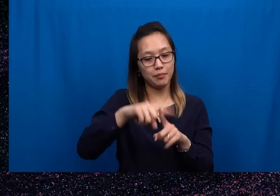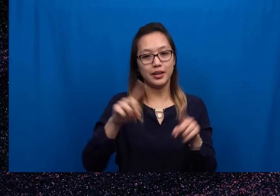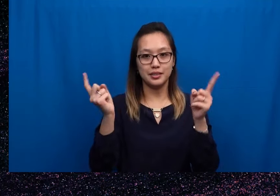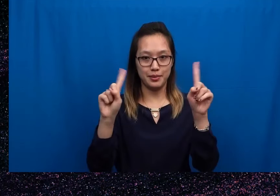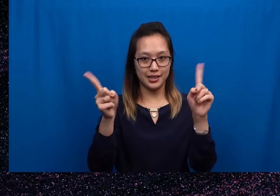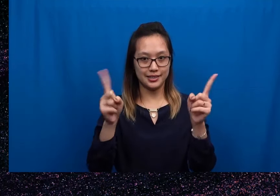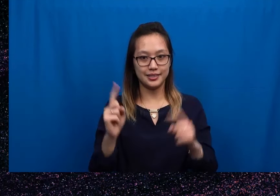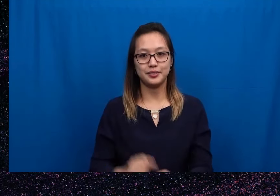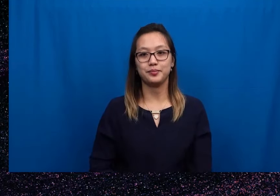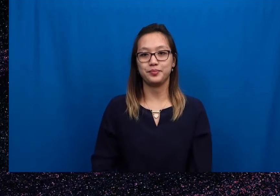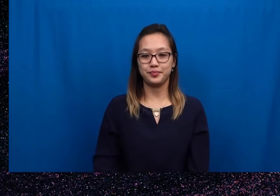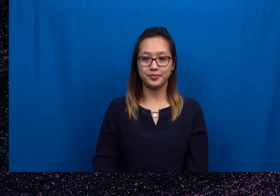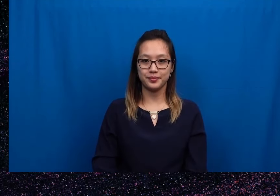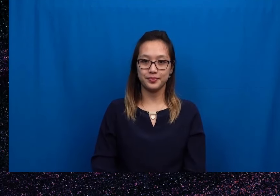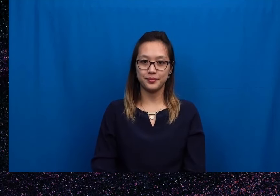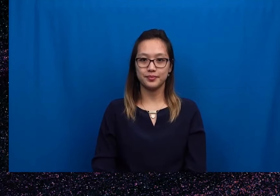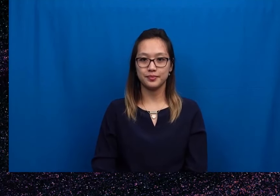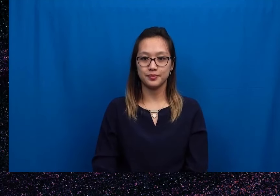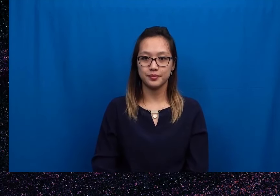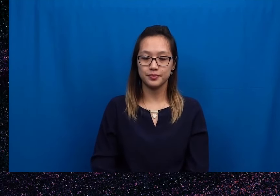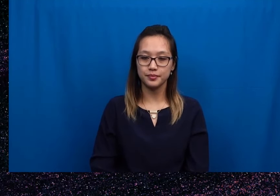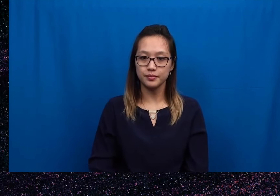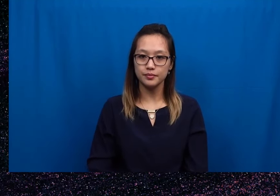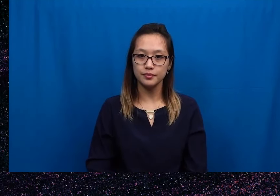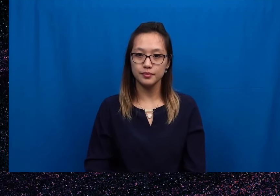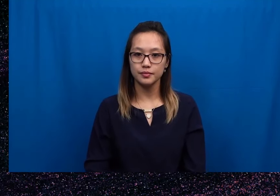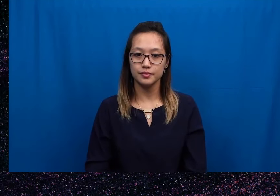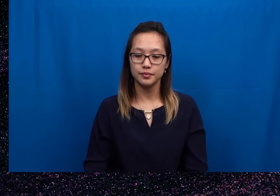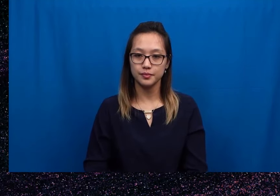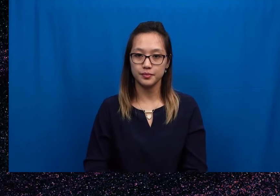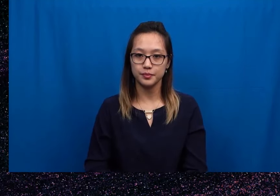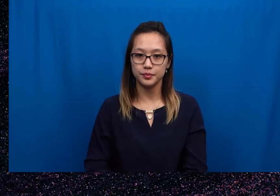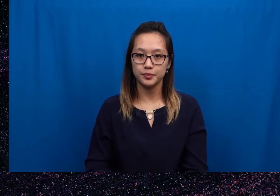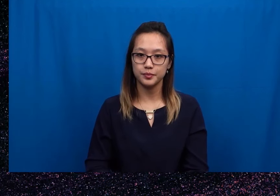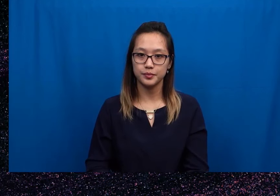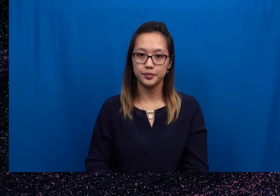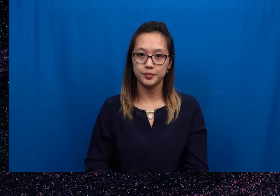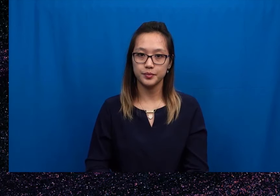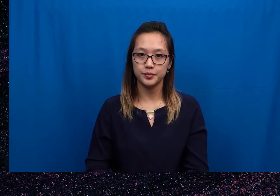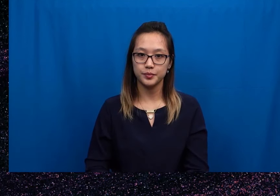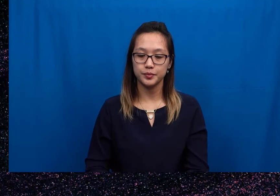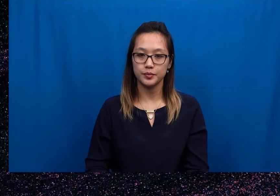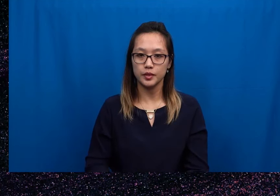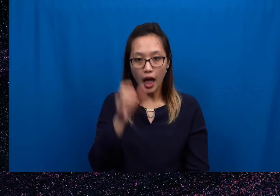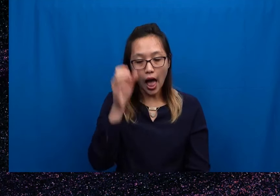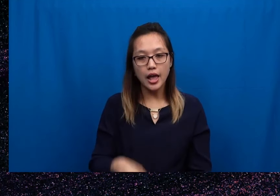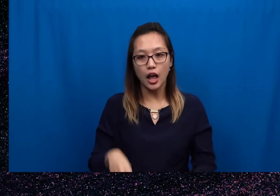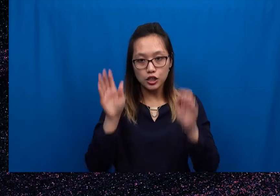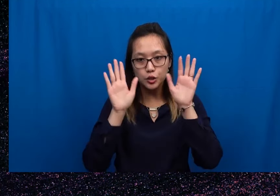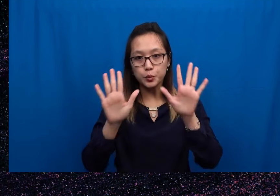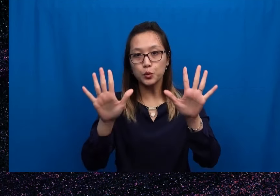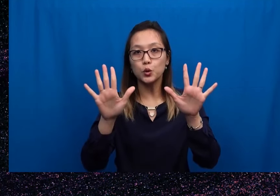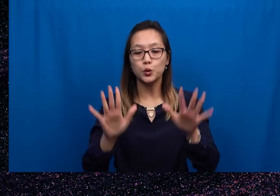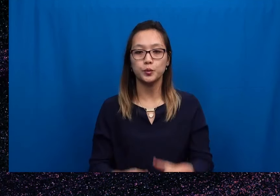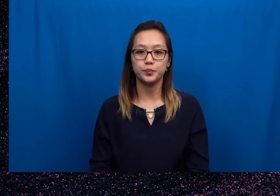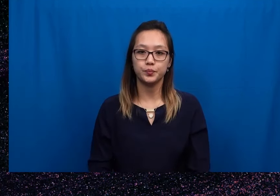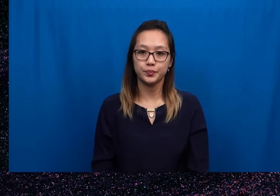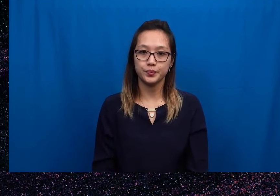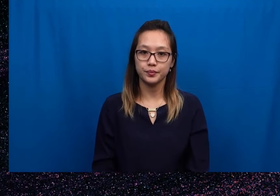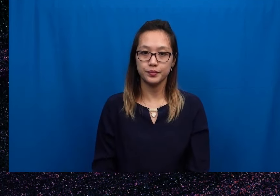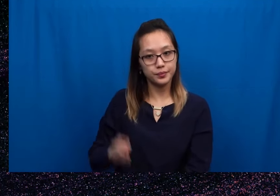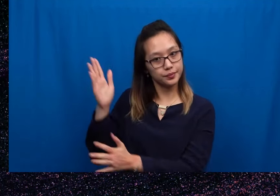pribadinya yang kemudian dia sampaikan menjadi satu kebenaran bagi kita sekalian. Dia katakan seperti ini, Roma pasal 8